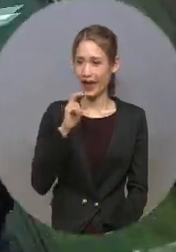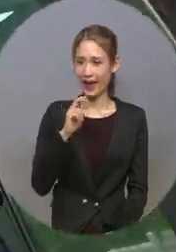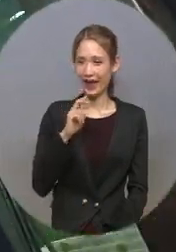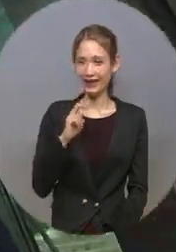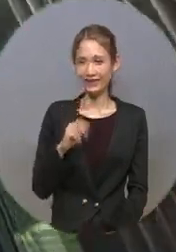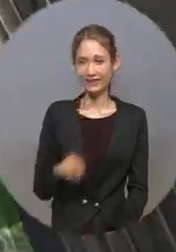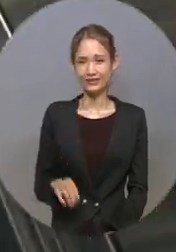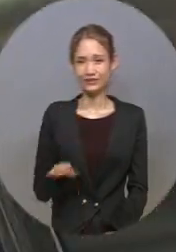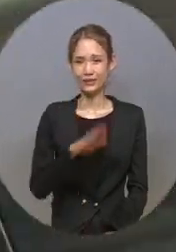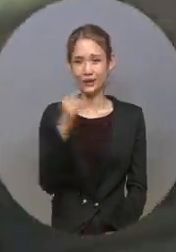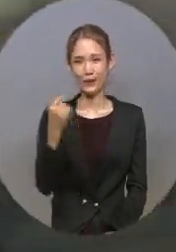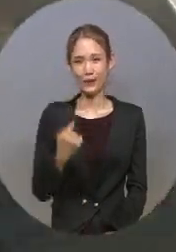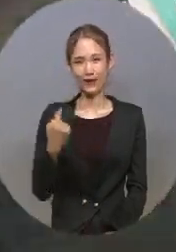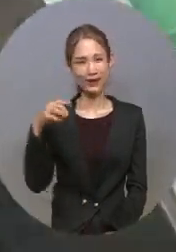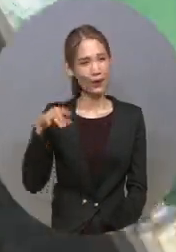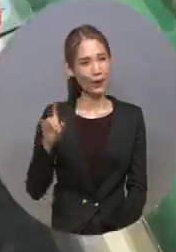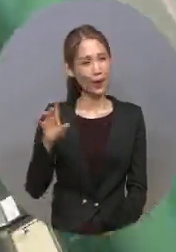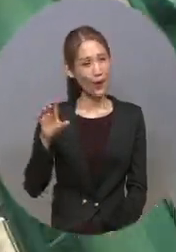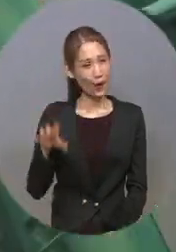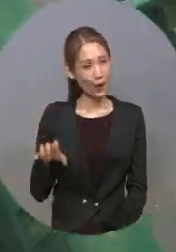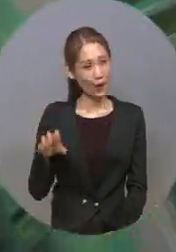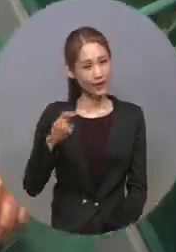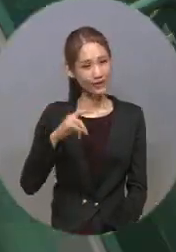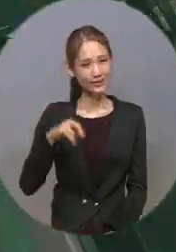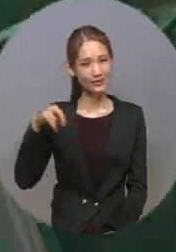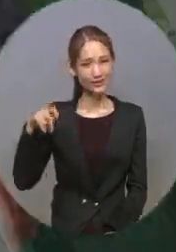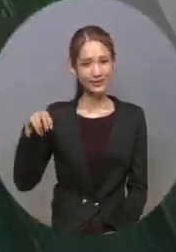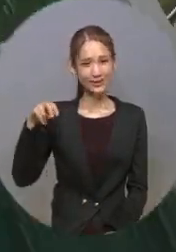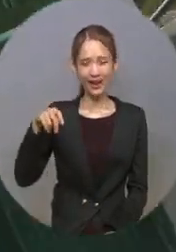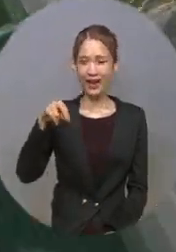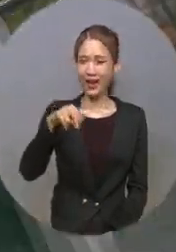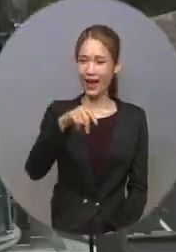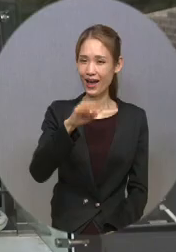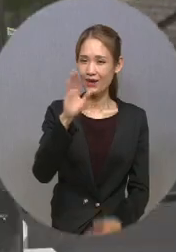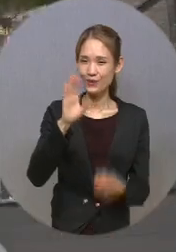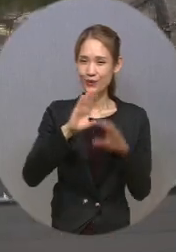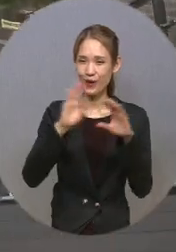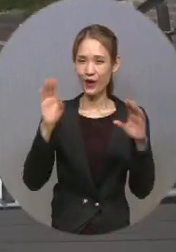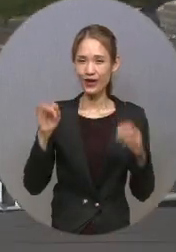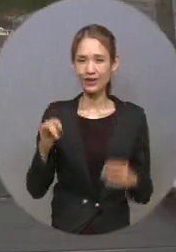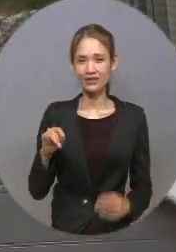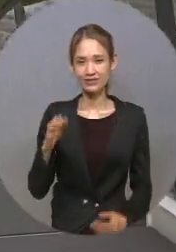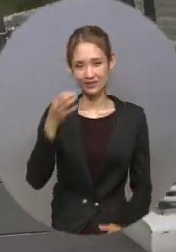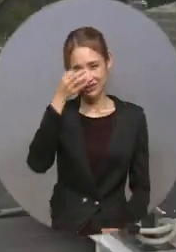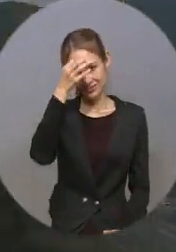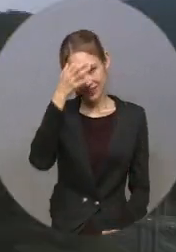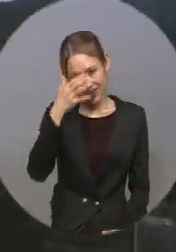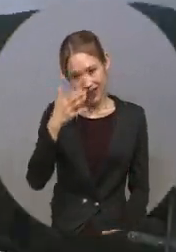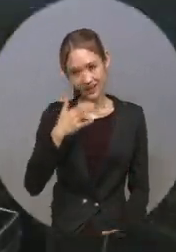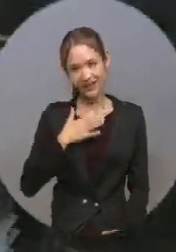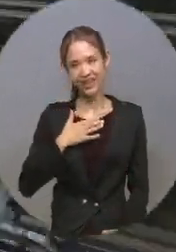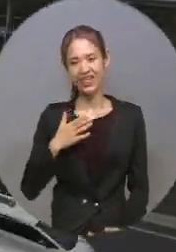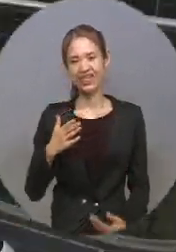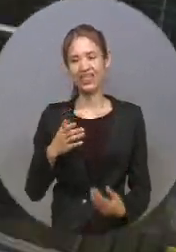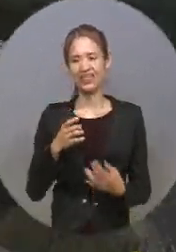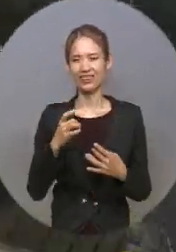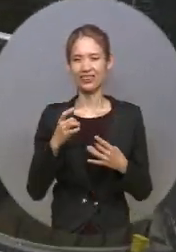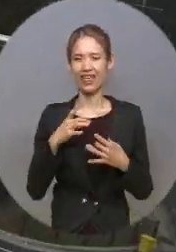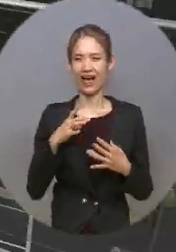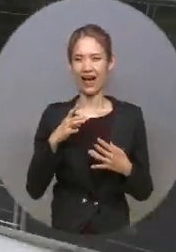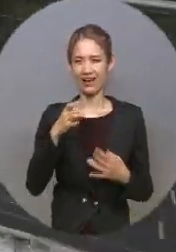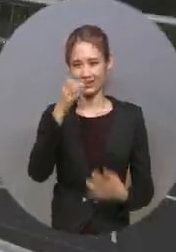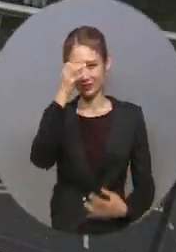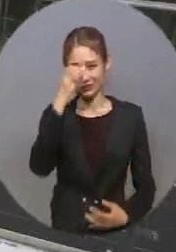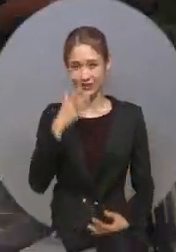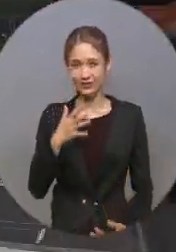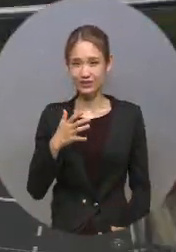우리가 왔지 여긴 어디 스카이워크 소리 스카이워크. 감사합니다. 저희들 많이 놀라셨죠? 감사합니다. 아니 근데 상도포